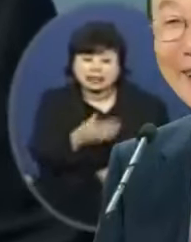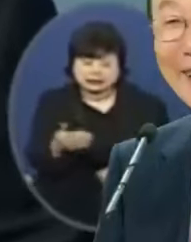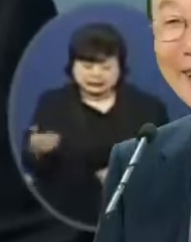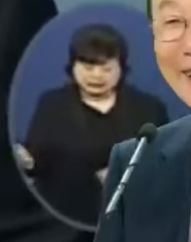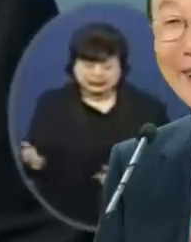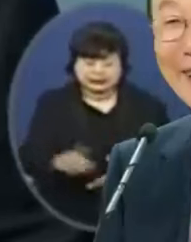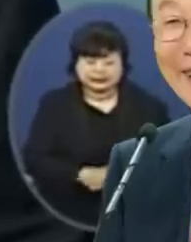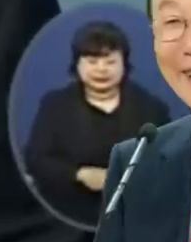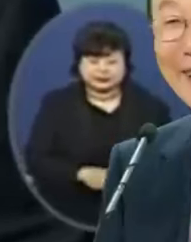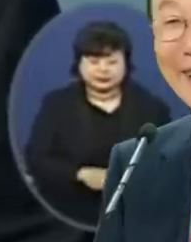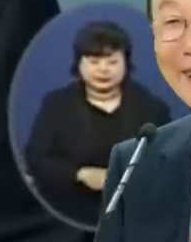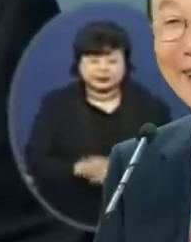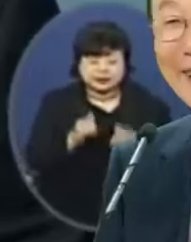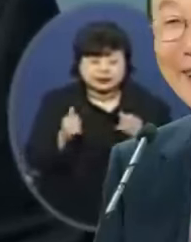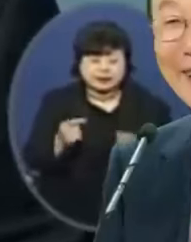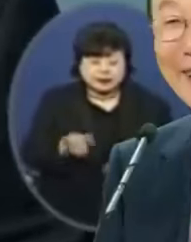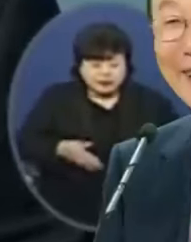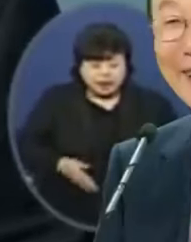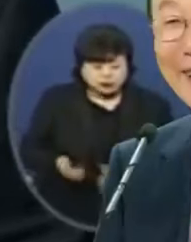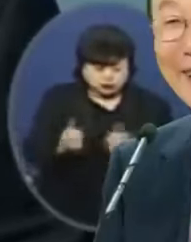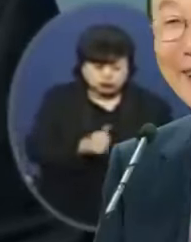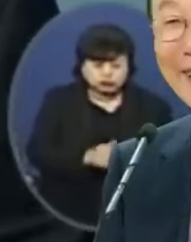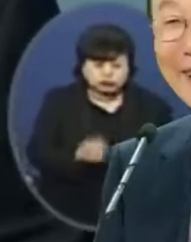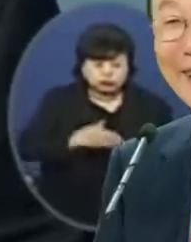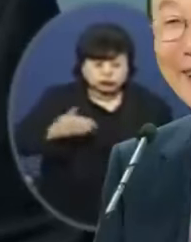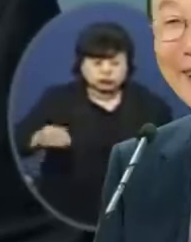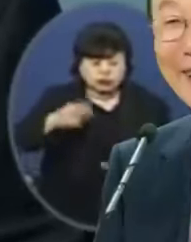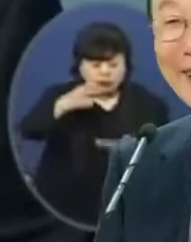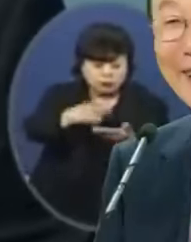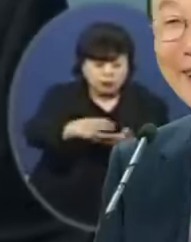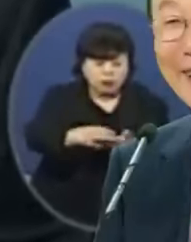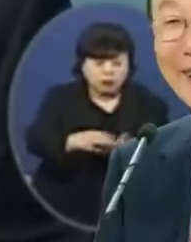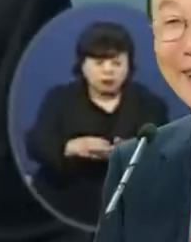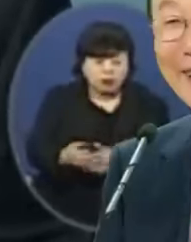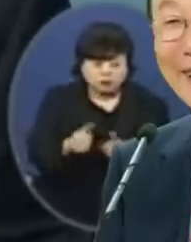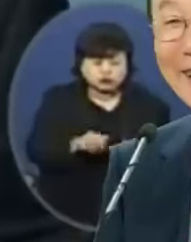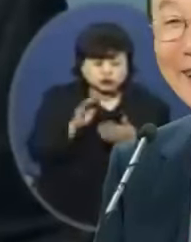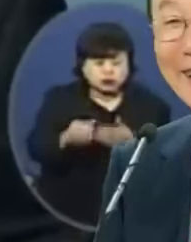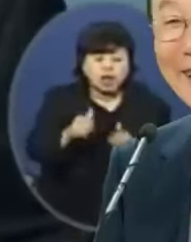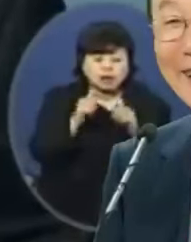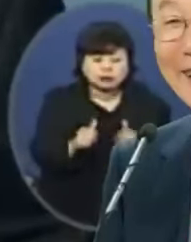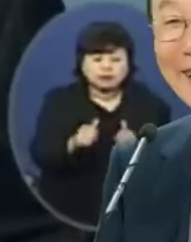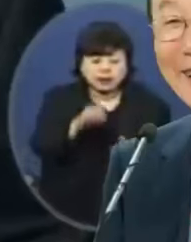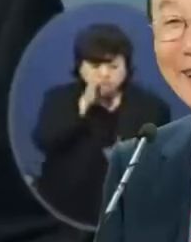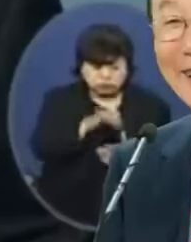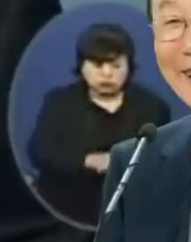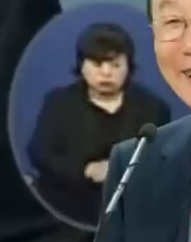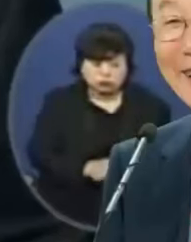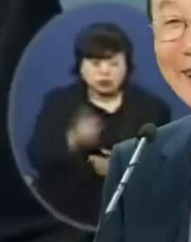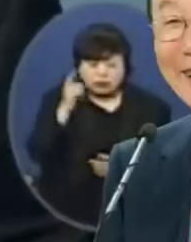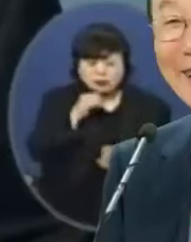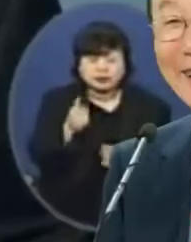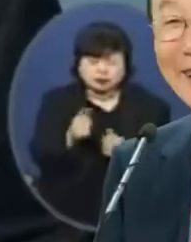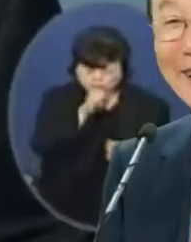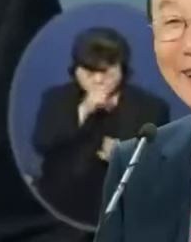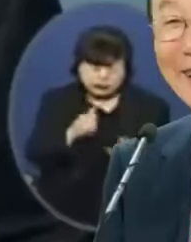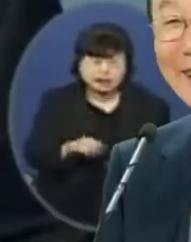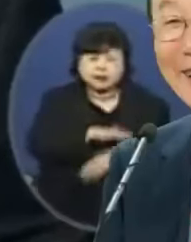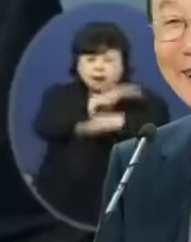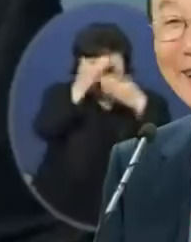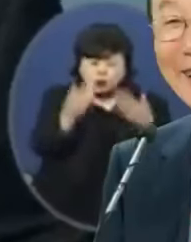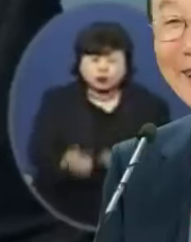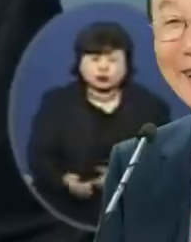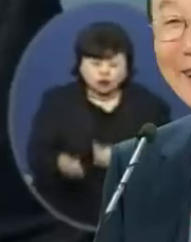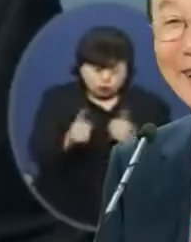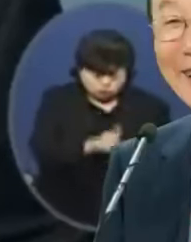우리가 사람이 한번 나서 죽는 것은 정한이 지어 죽고 난 다음에 심판이 있는데 나쁜 사람이나 좋은 사람이나